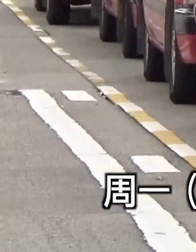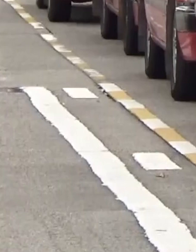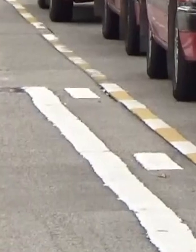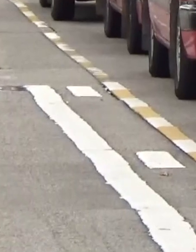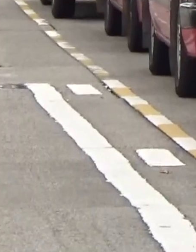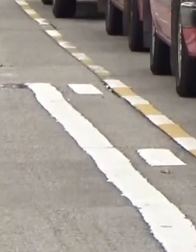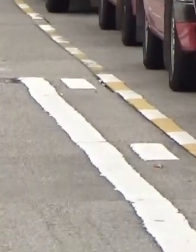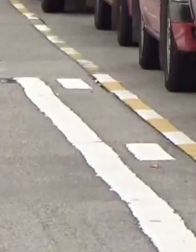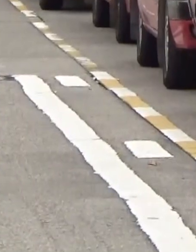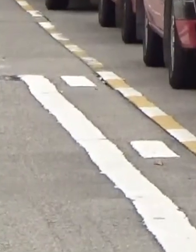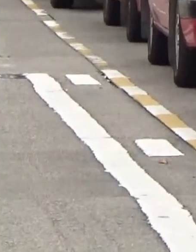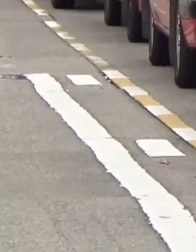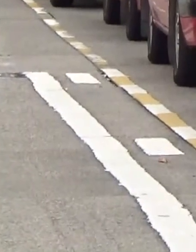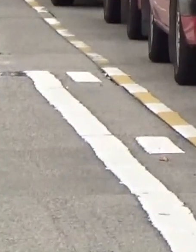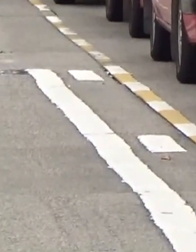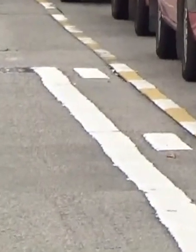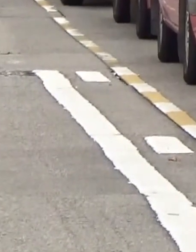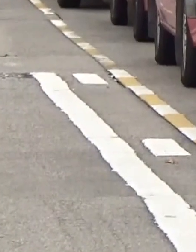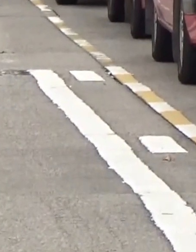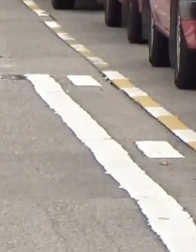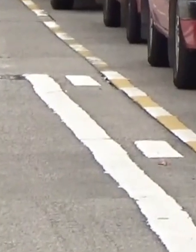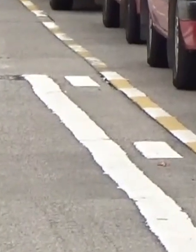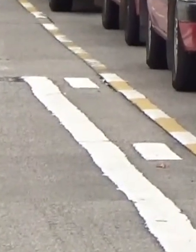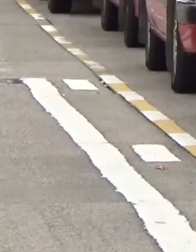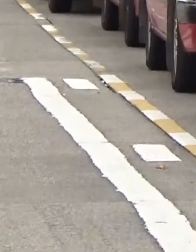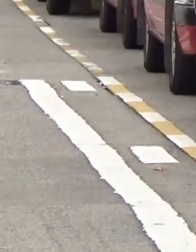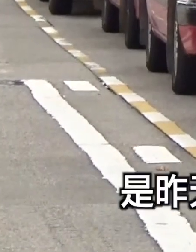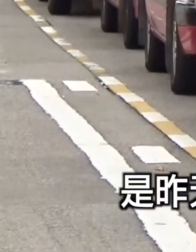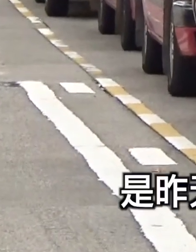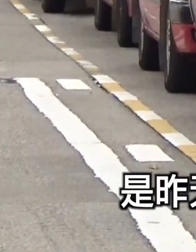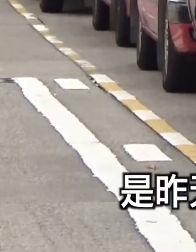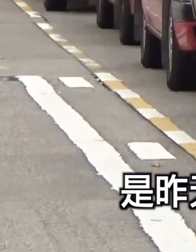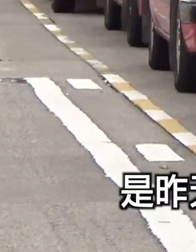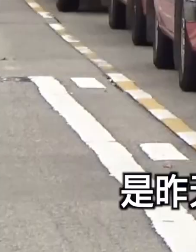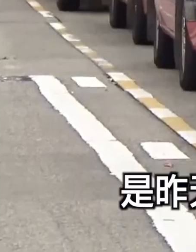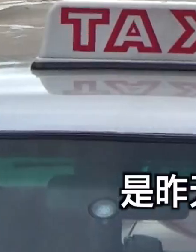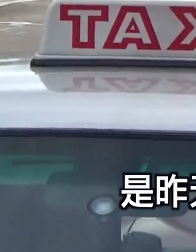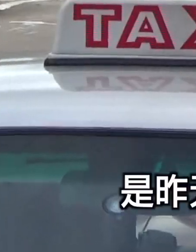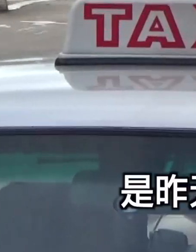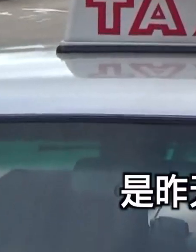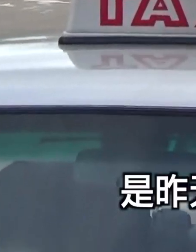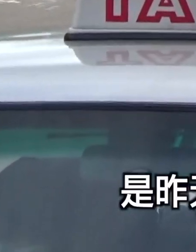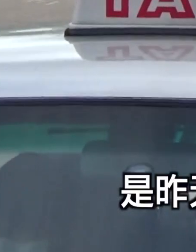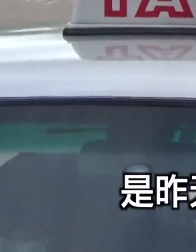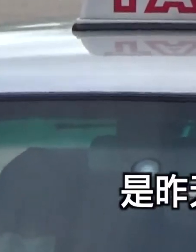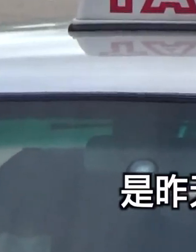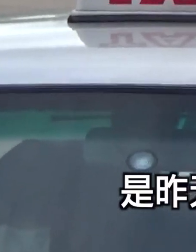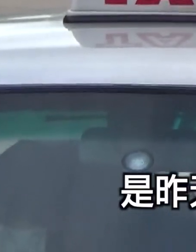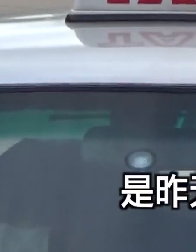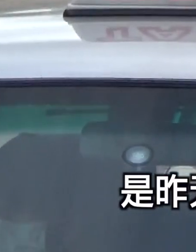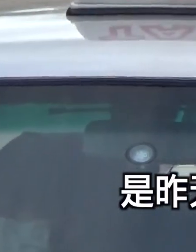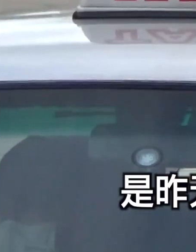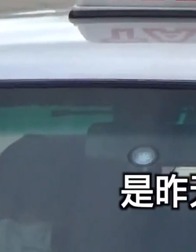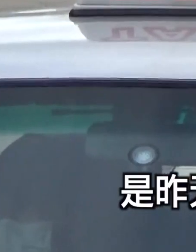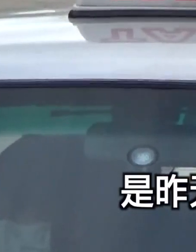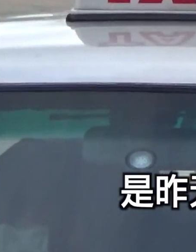一宗係呢個11394啦，咁佢咧就係、是、我琴日提過嘅，就係、是、兼職